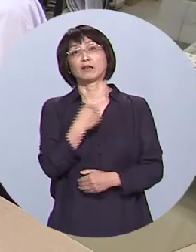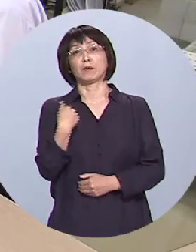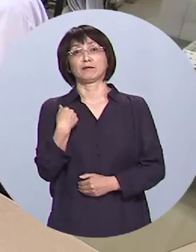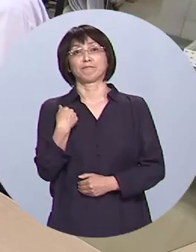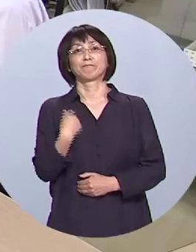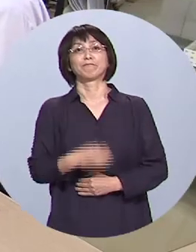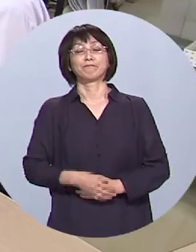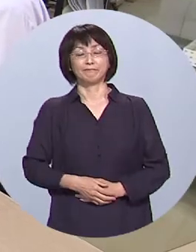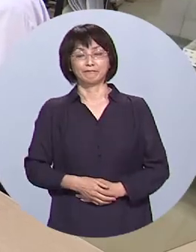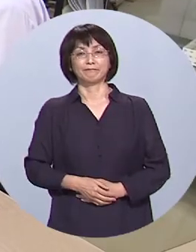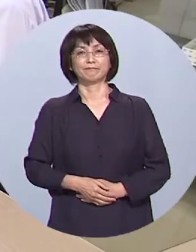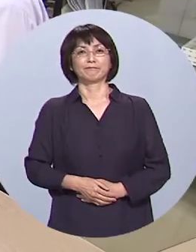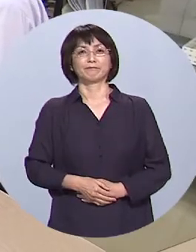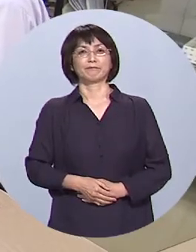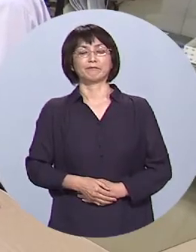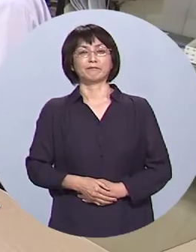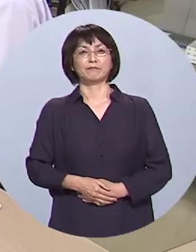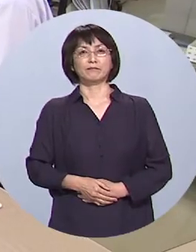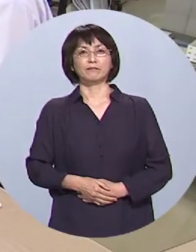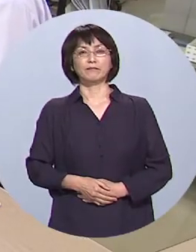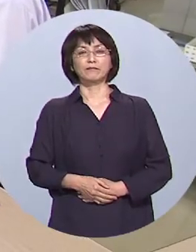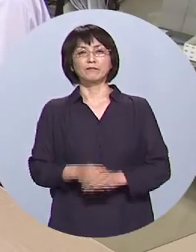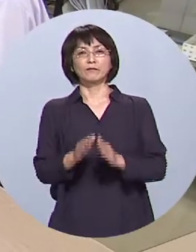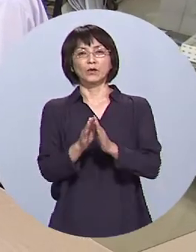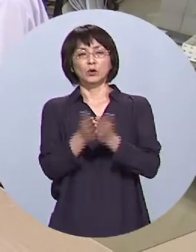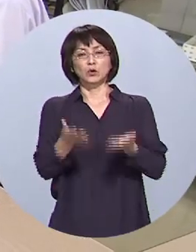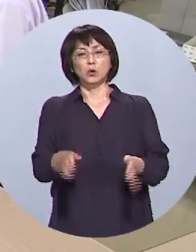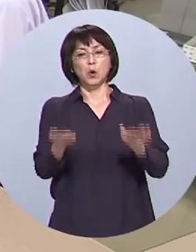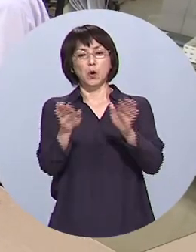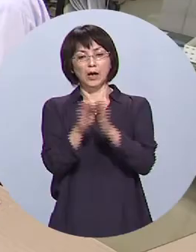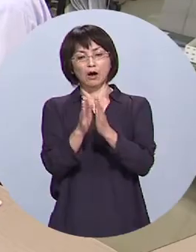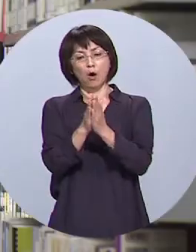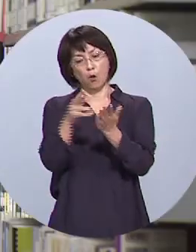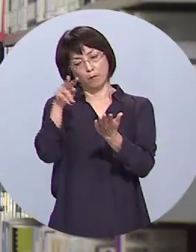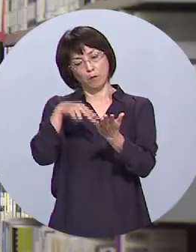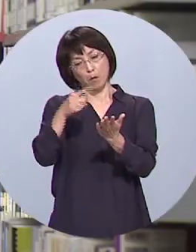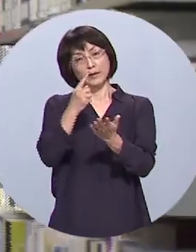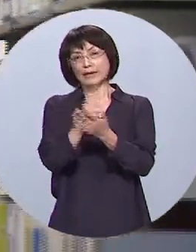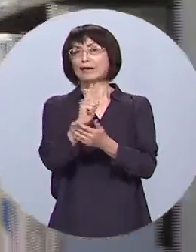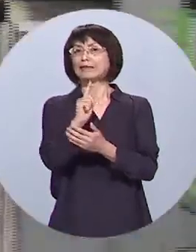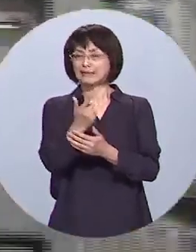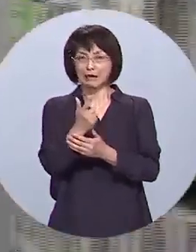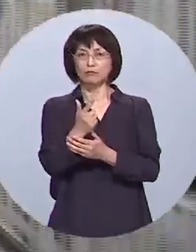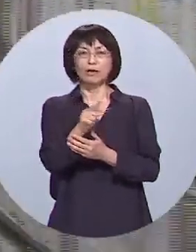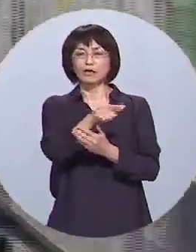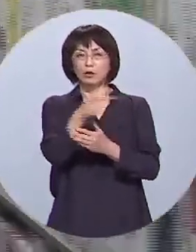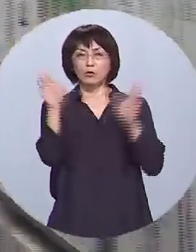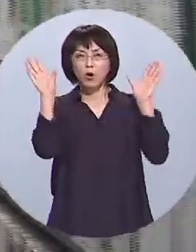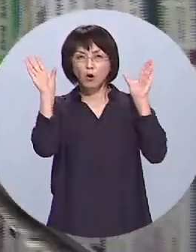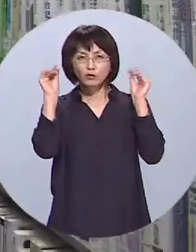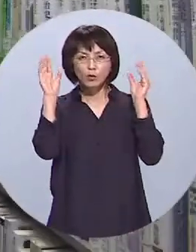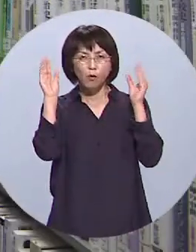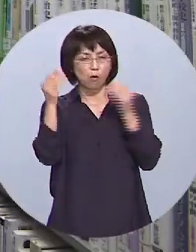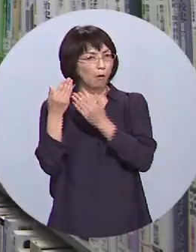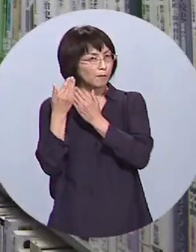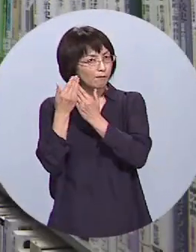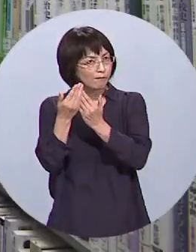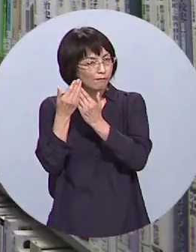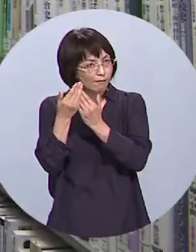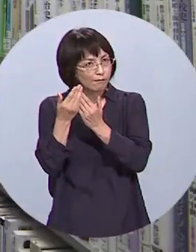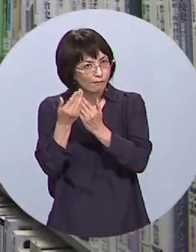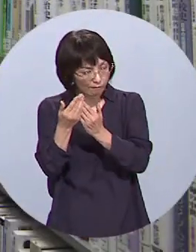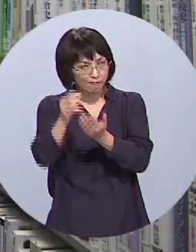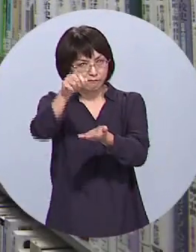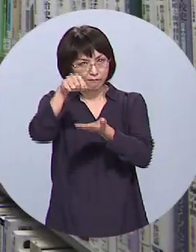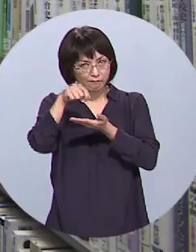。 図書館は本を読むだけのところではありません。司書さんに情報を聞いて図書館を賢く